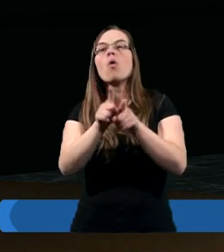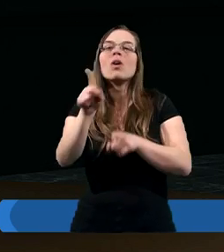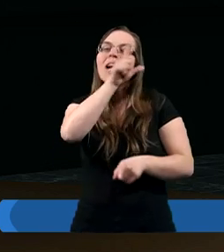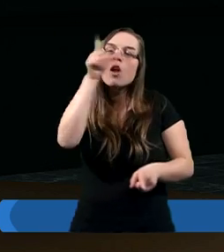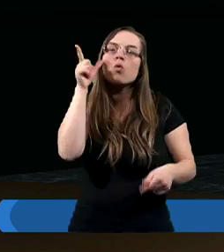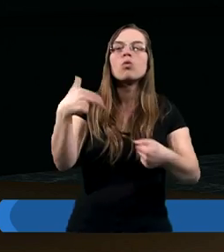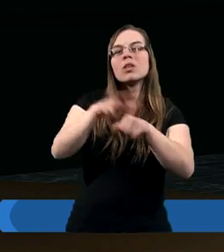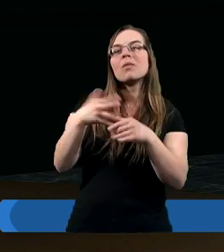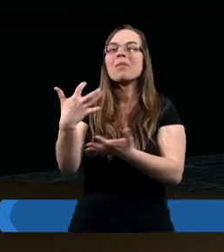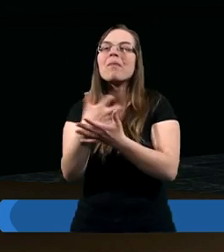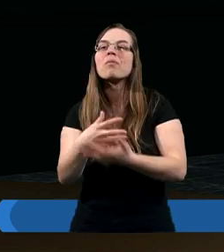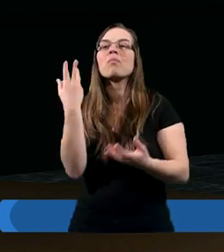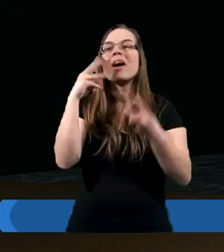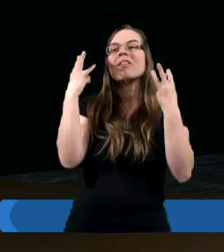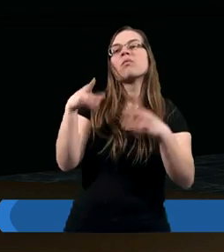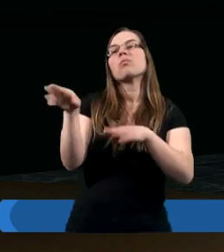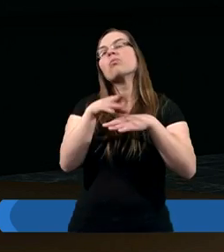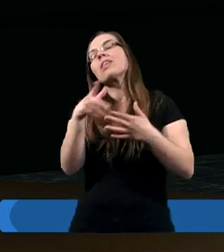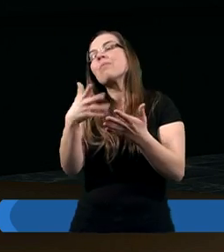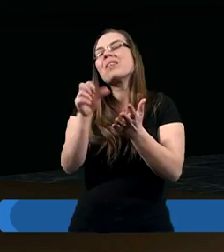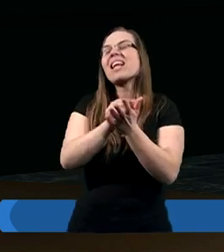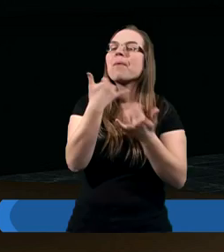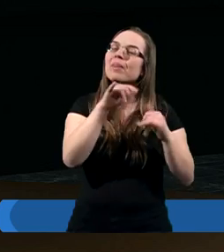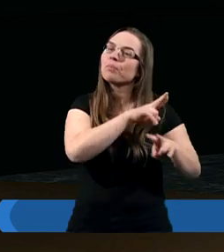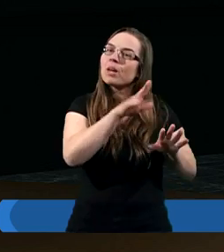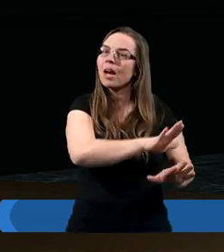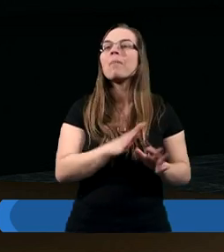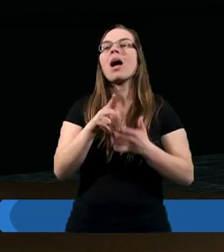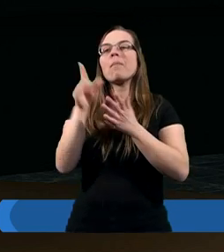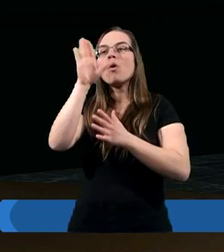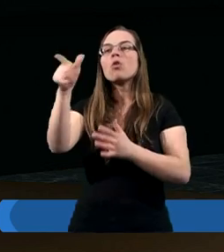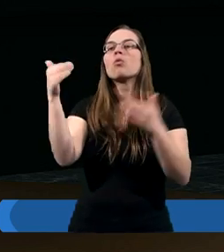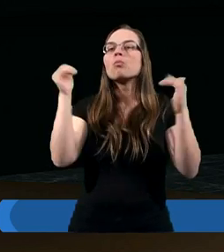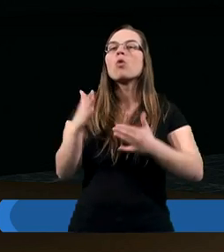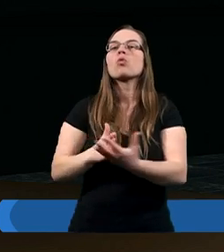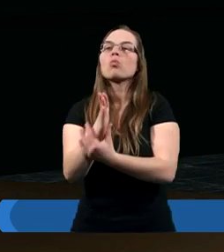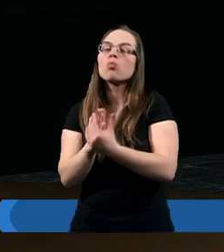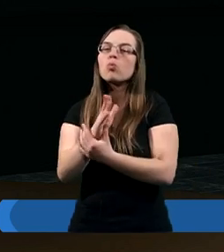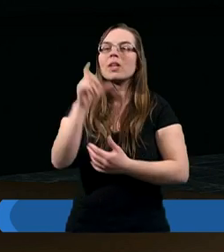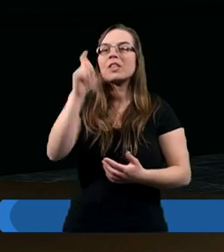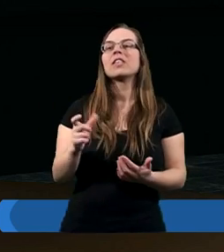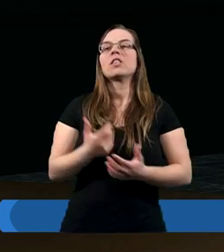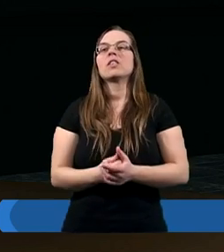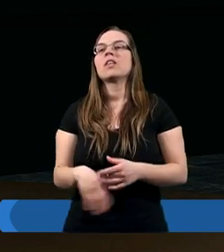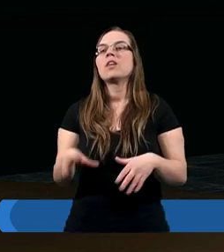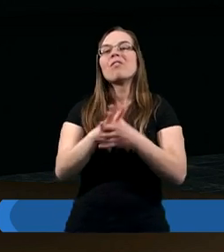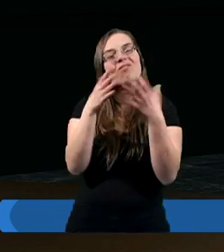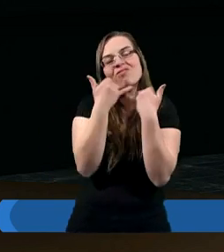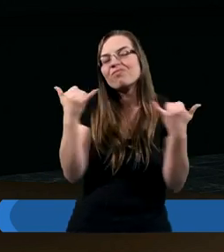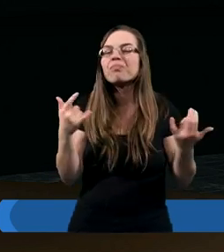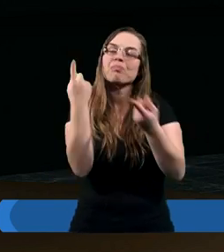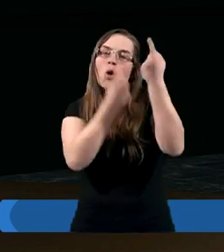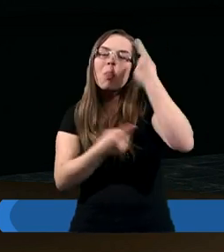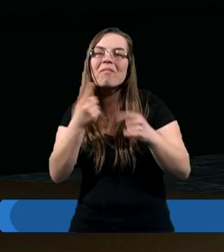dla własnego interesu, to może tą grupą się nie zajmujmy. Natomiast Bogu można służyć z różnych